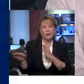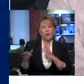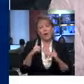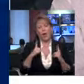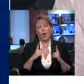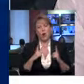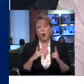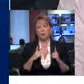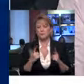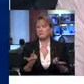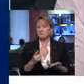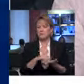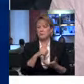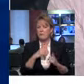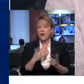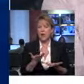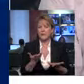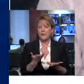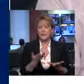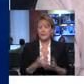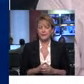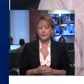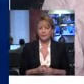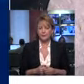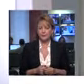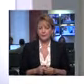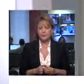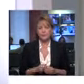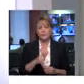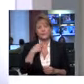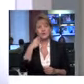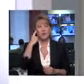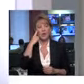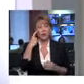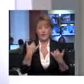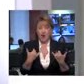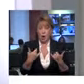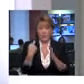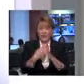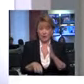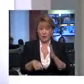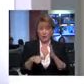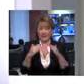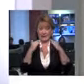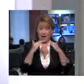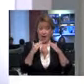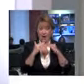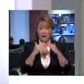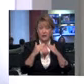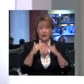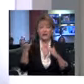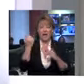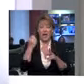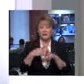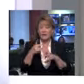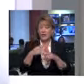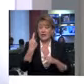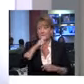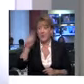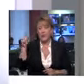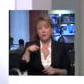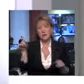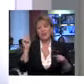ולחכות. למה בעצם? אני חושב שלקנות היום דירה ולקחת מיליון שקלים משכנתה זאת תהיה טעות